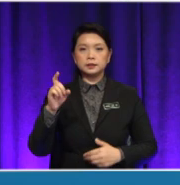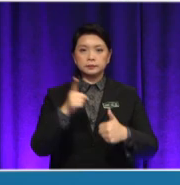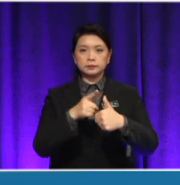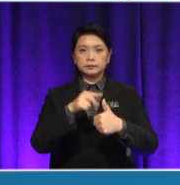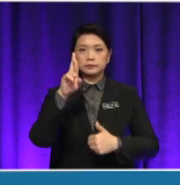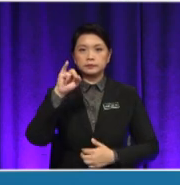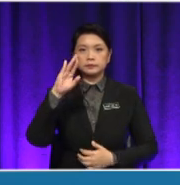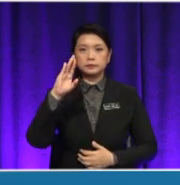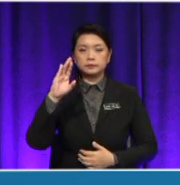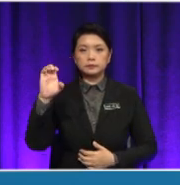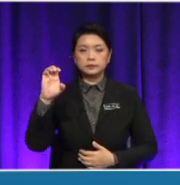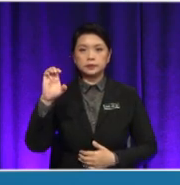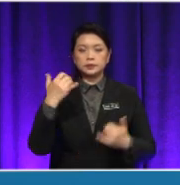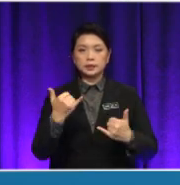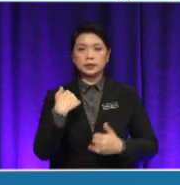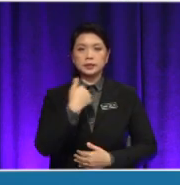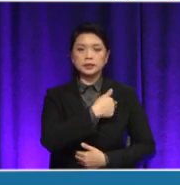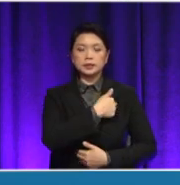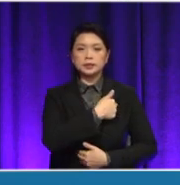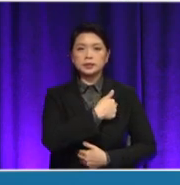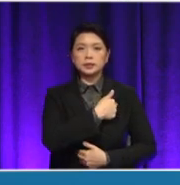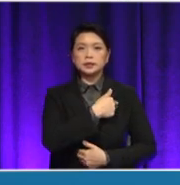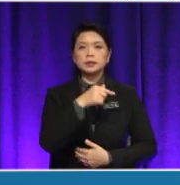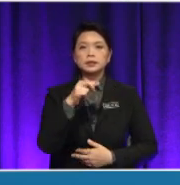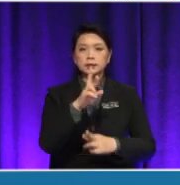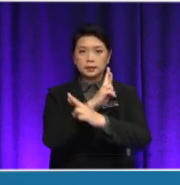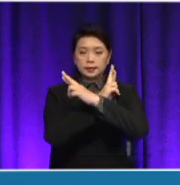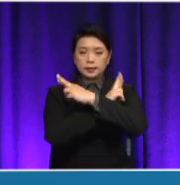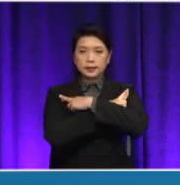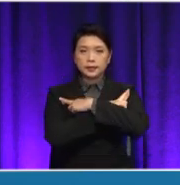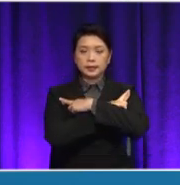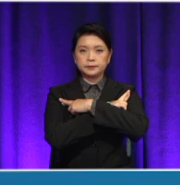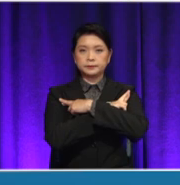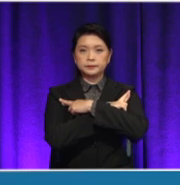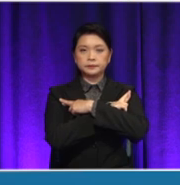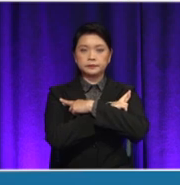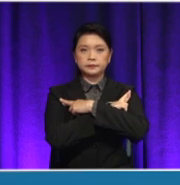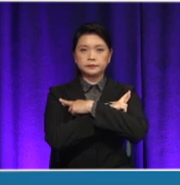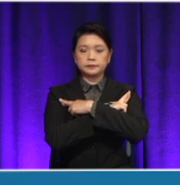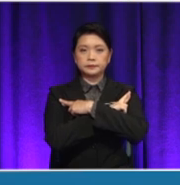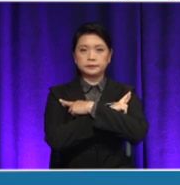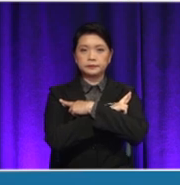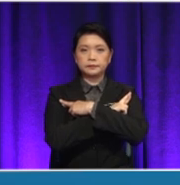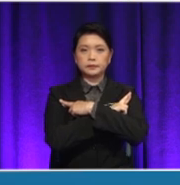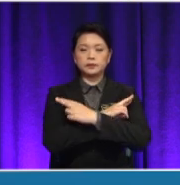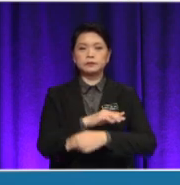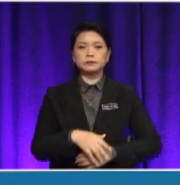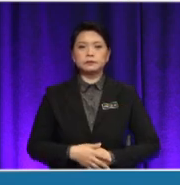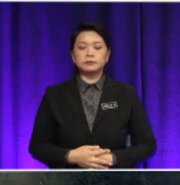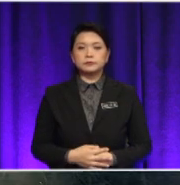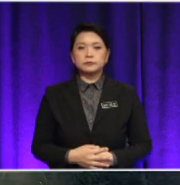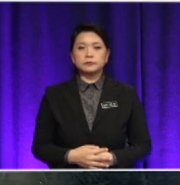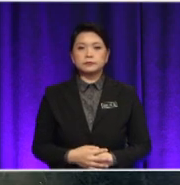ataupun rest yang mewakili masa rehat. Kita pergi kepada demonstrasi kepada Cikgu Hakim. Okey, murid